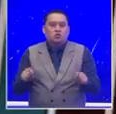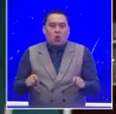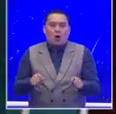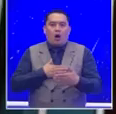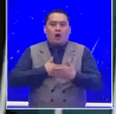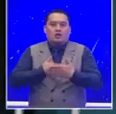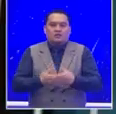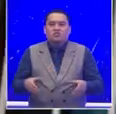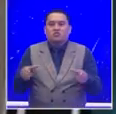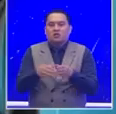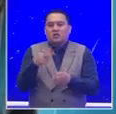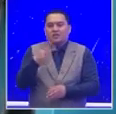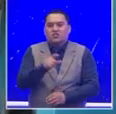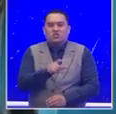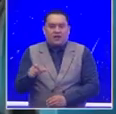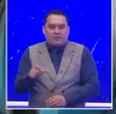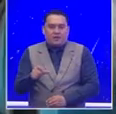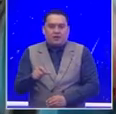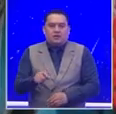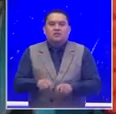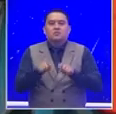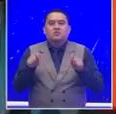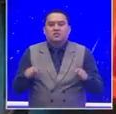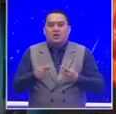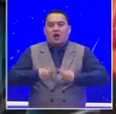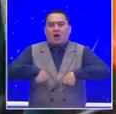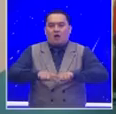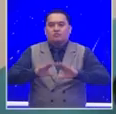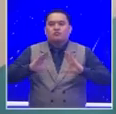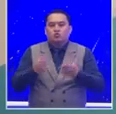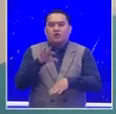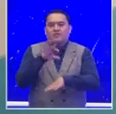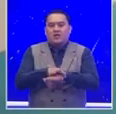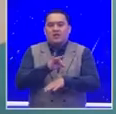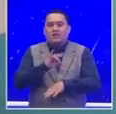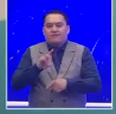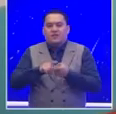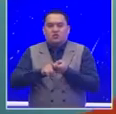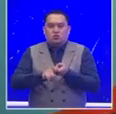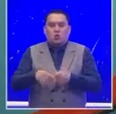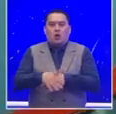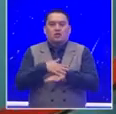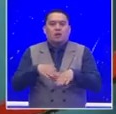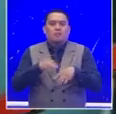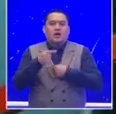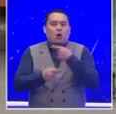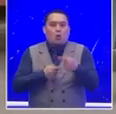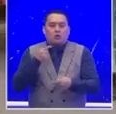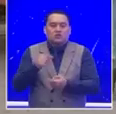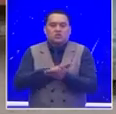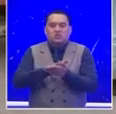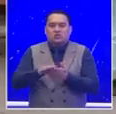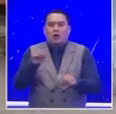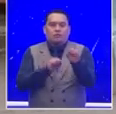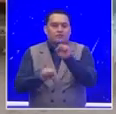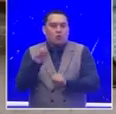Создан оперативный штаб из 20 человек. Развернуты специальные отделения в случае выявления инфекции у жителей. Проводятся регулярные